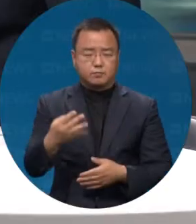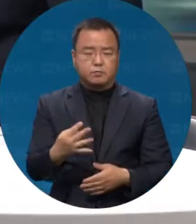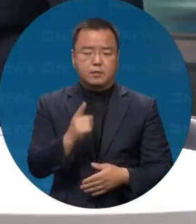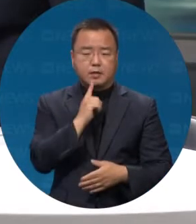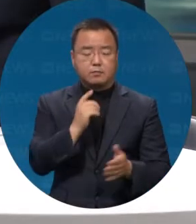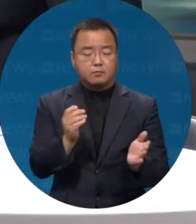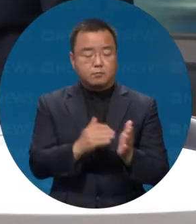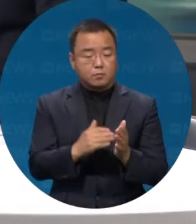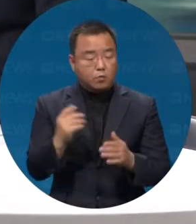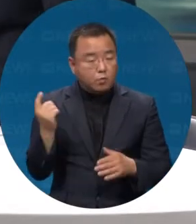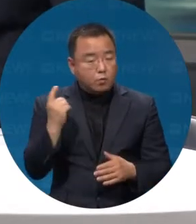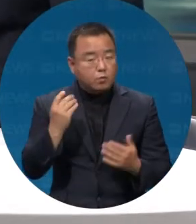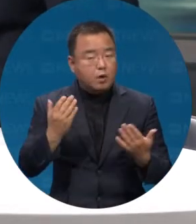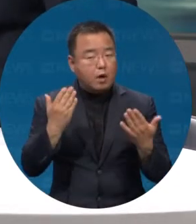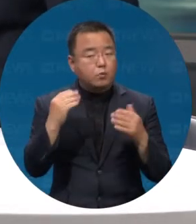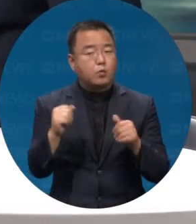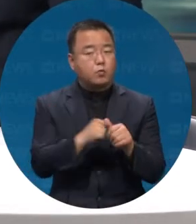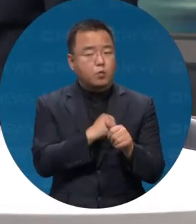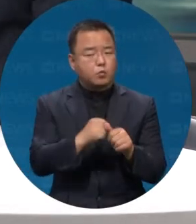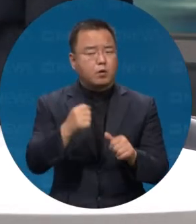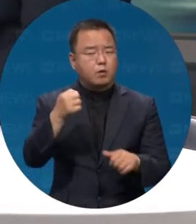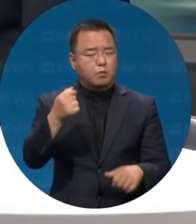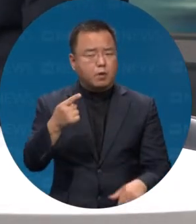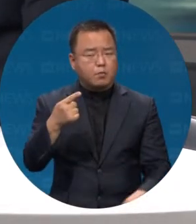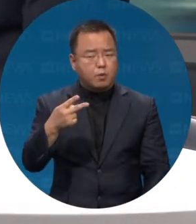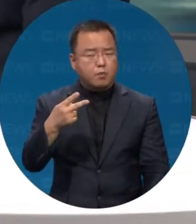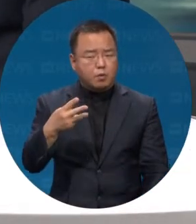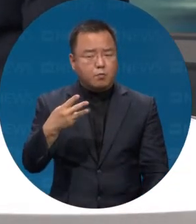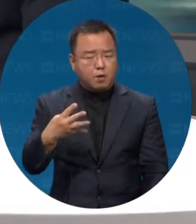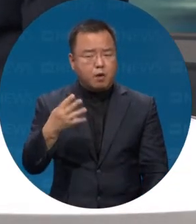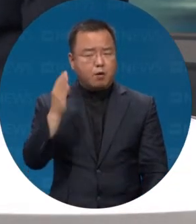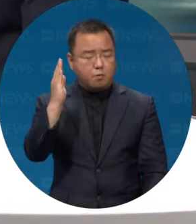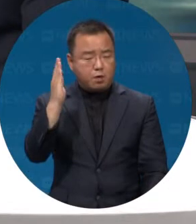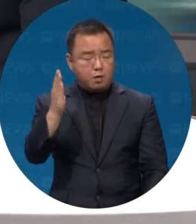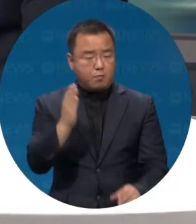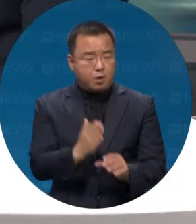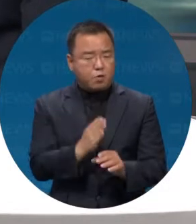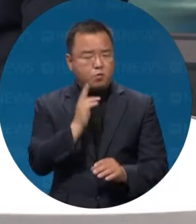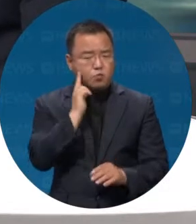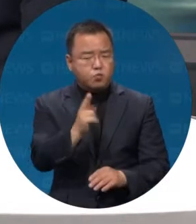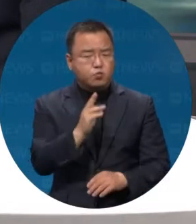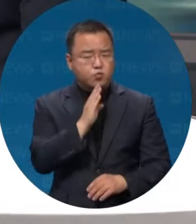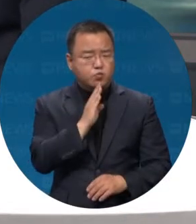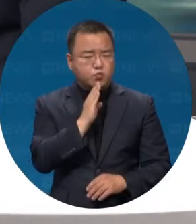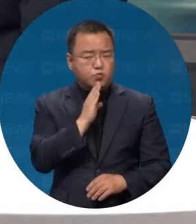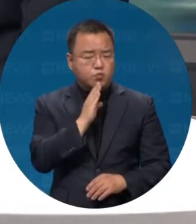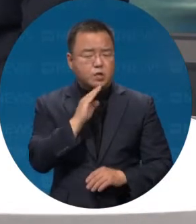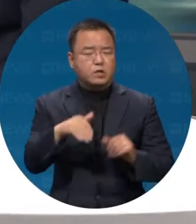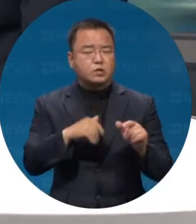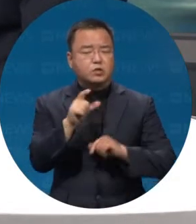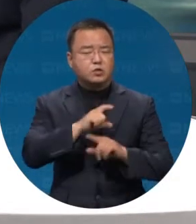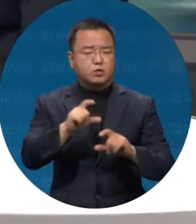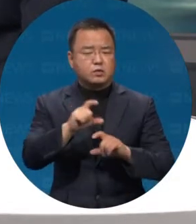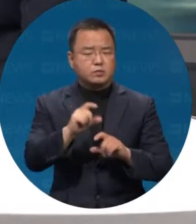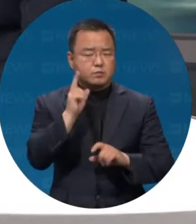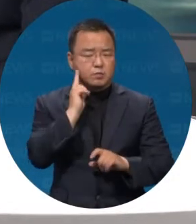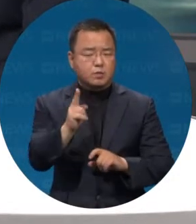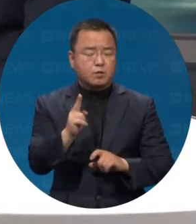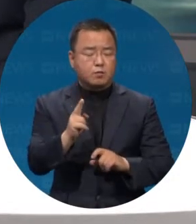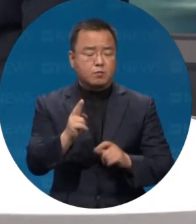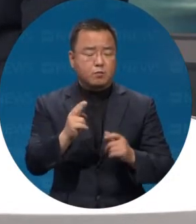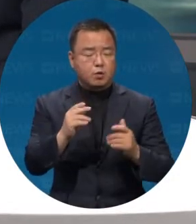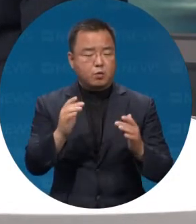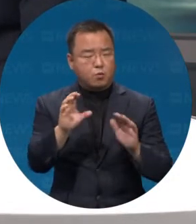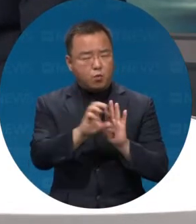들어보면 계속해서 학교 폭력이 언급이 되고 있거든요 그 만큼 심각한 문제인데 더 심각한 건 이 코로나 시대를 맞아서 사이버